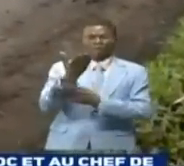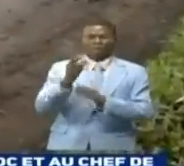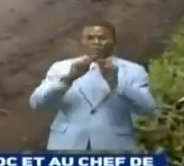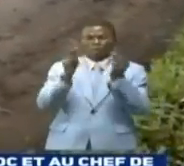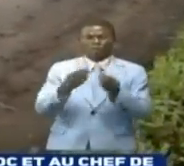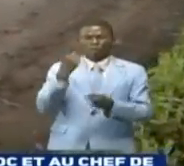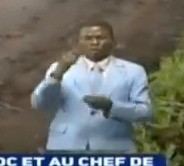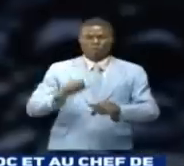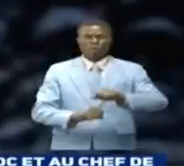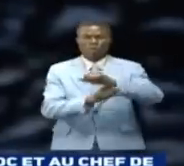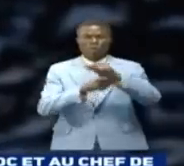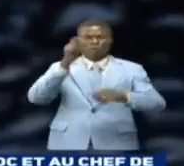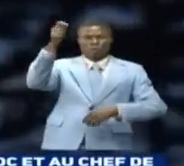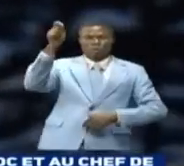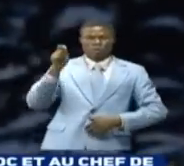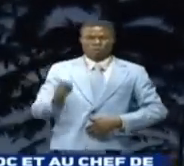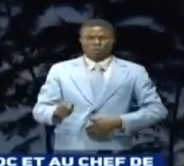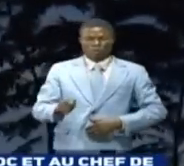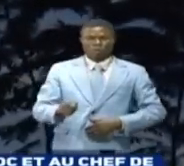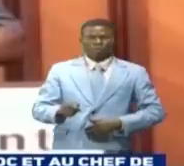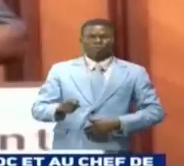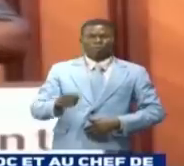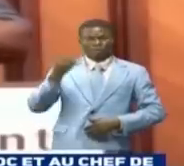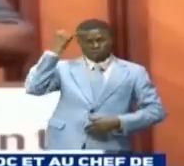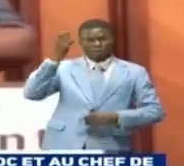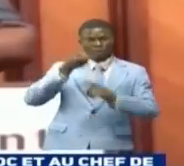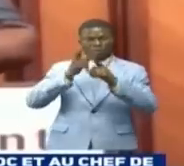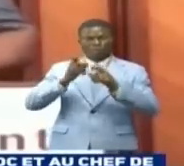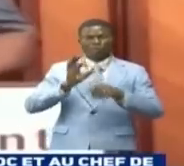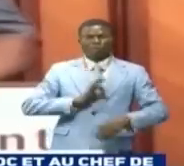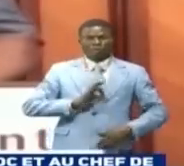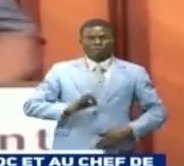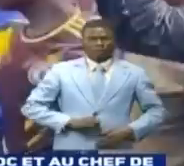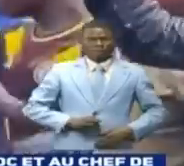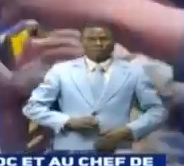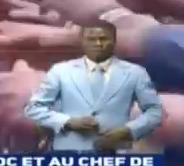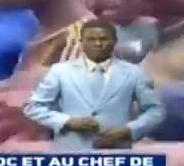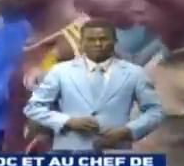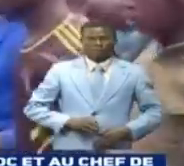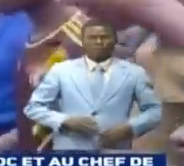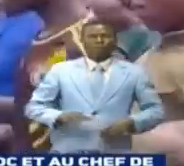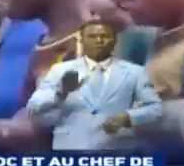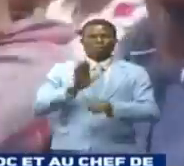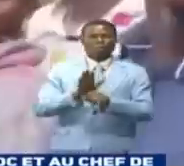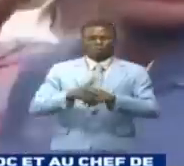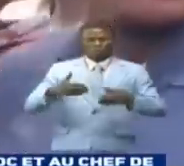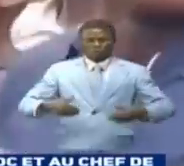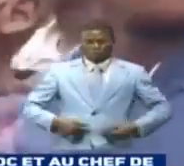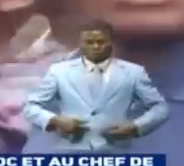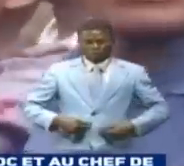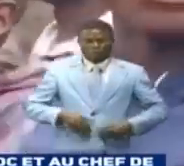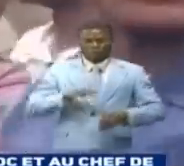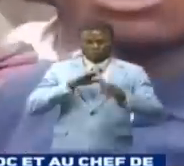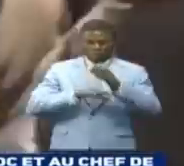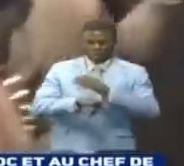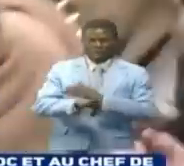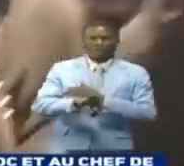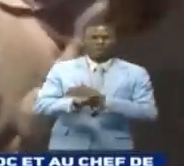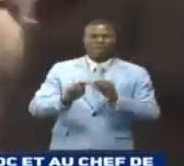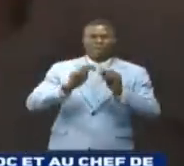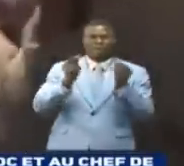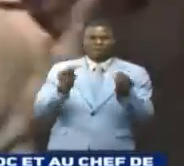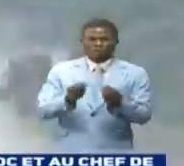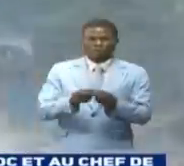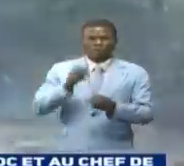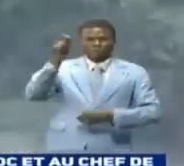le soutien au FRDC par le président Tshisekedi, jeunes et vieux se mobilisent pour soutenir nos vaillants héros qui sont au front pour